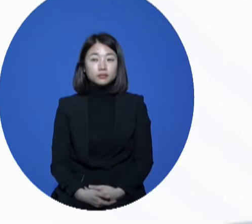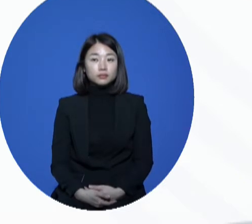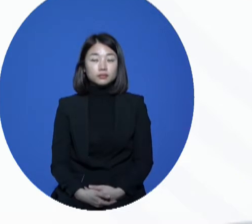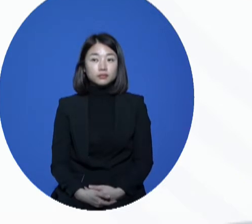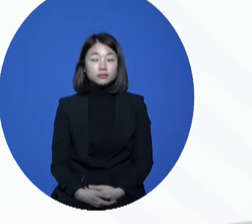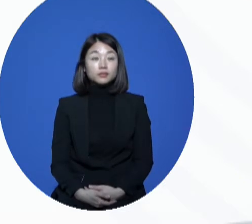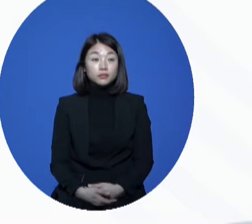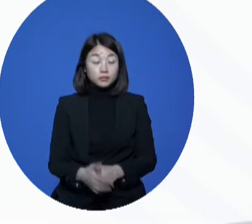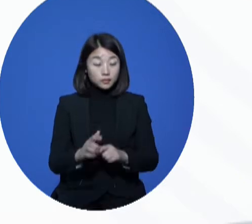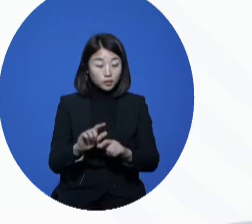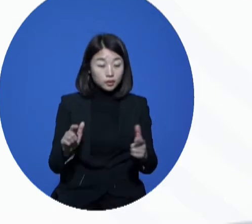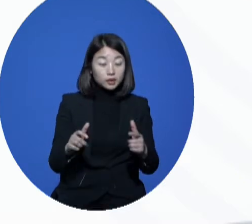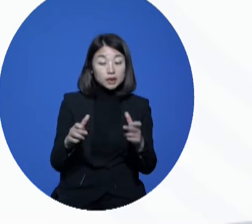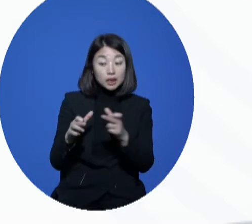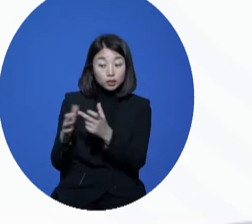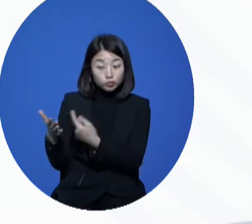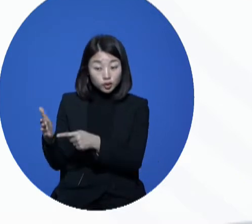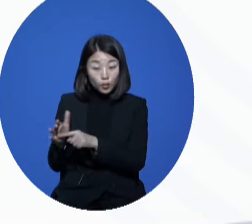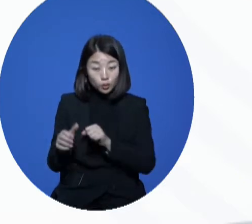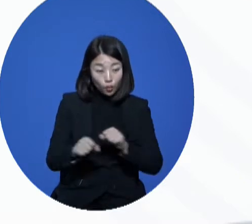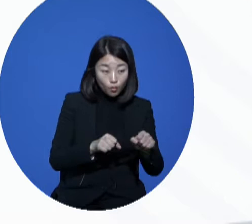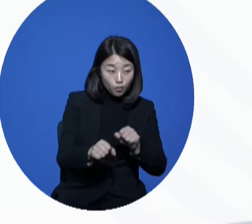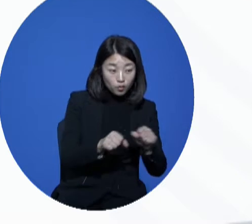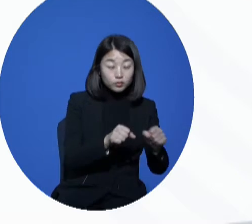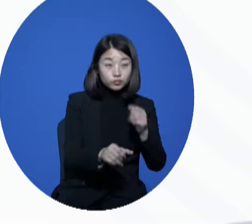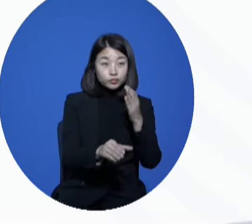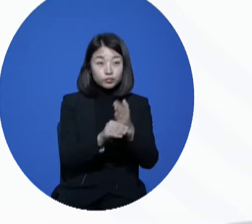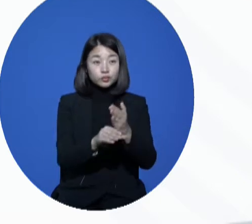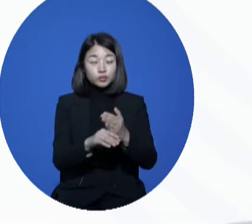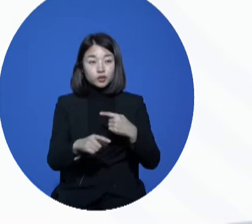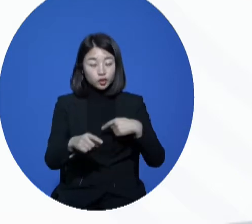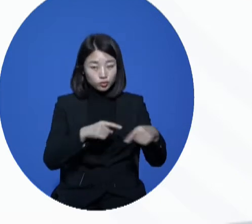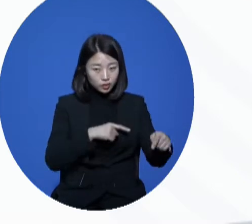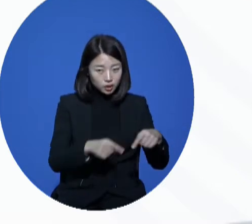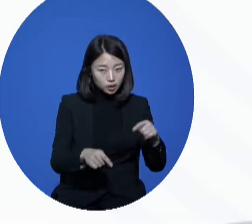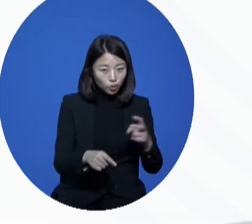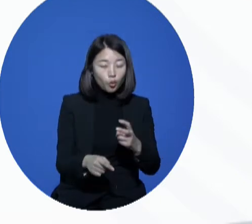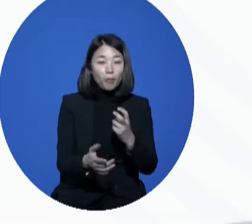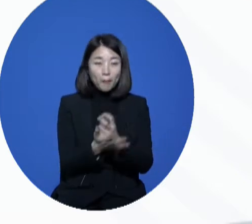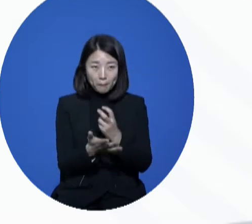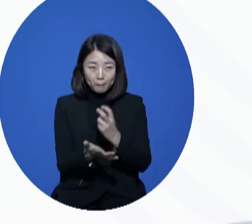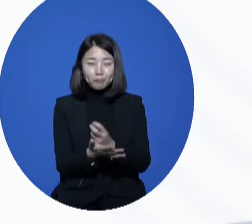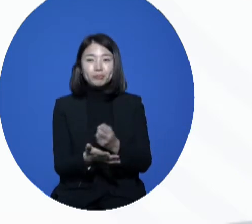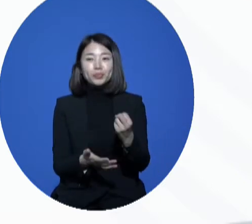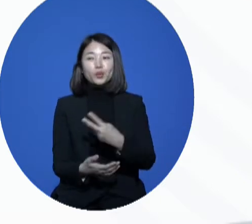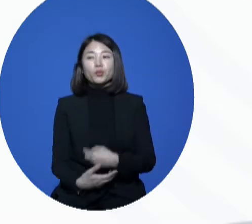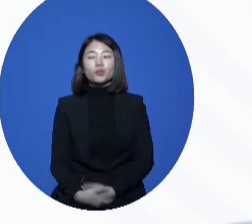여러 가지 옹호 활동들이 진행이 되고 있습니다. 정치적, 법적인 그리고